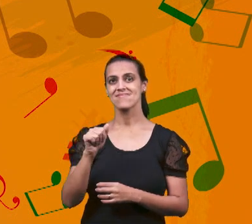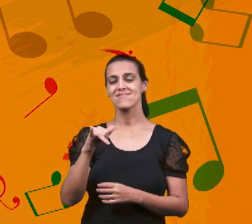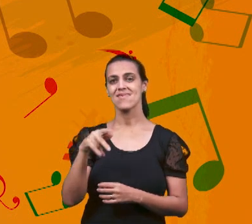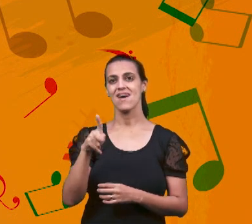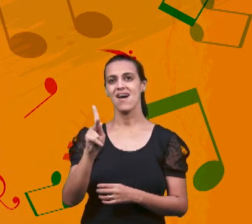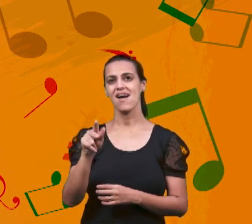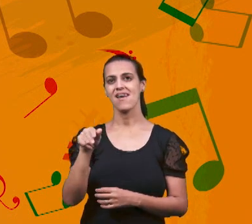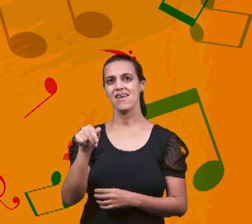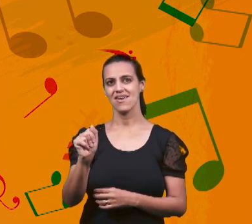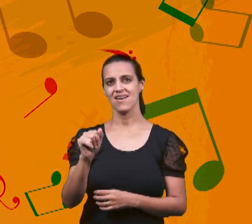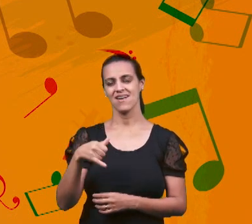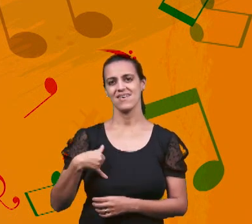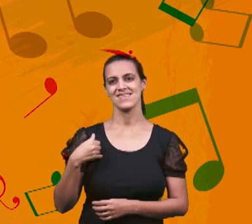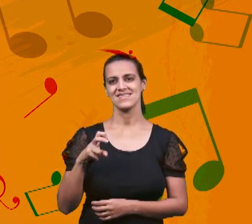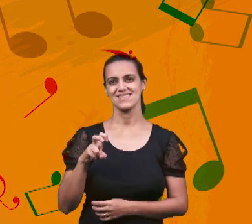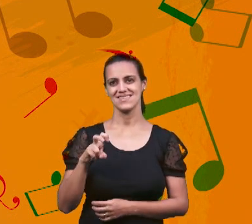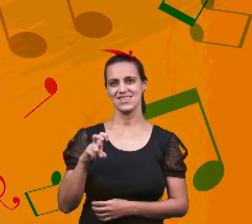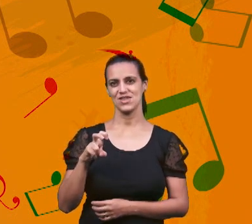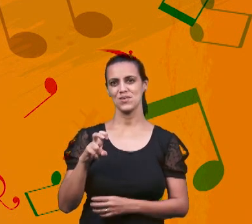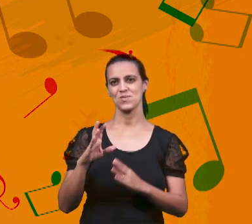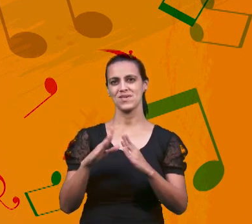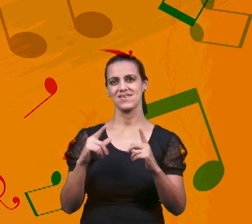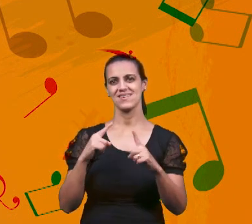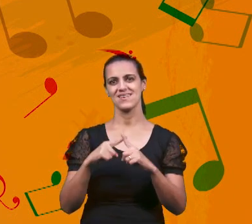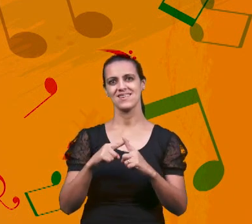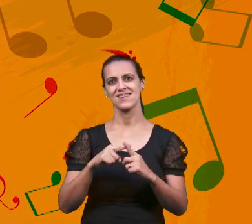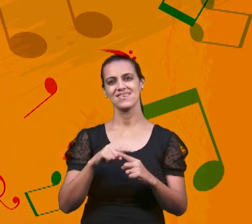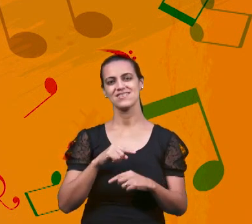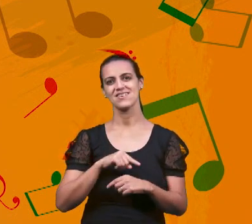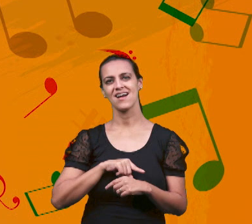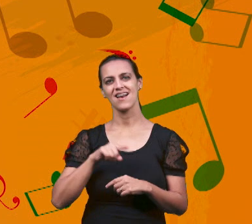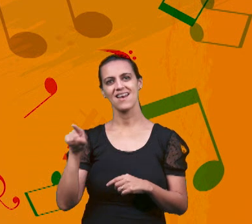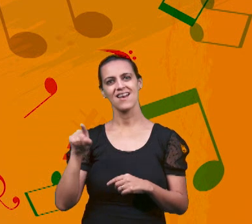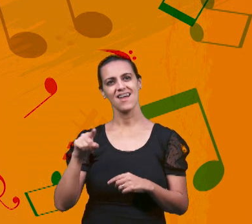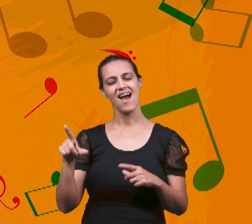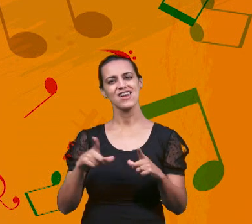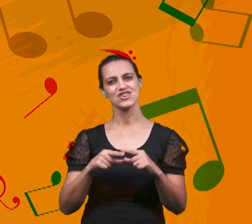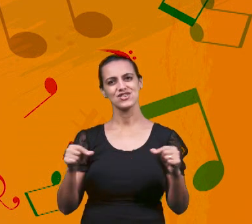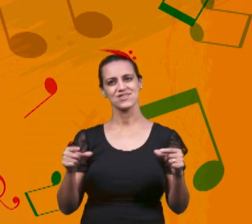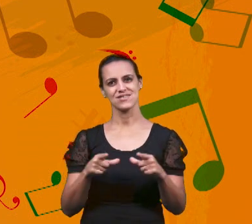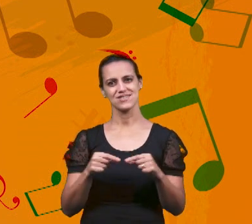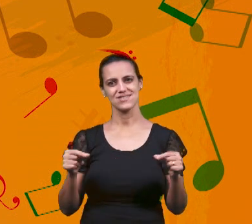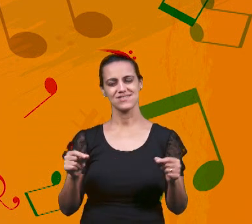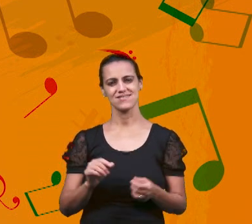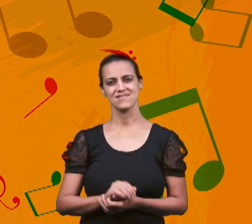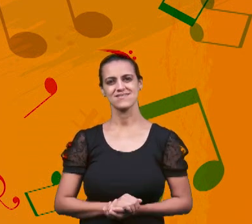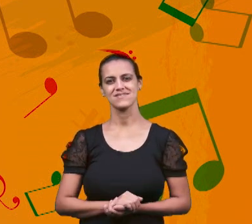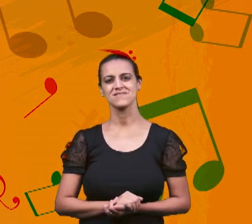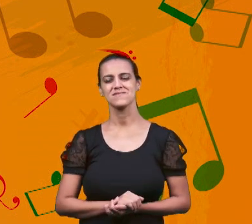Voici Aika Oishi de 5 ans de notre église à Nagoya, au Japon.